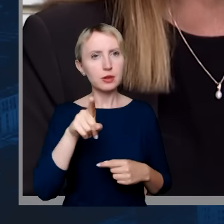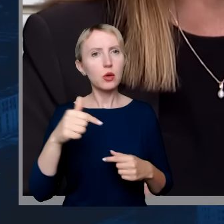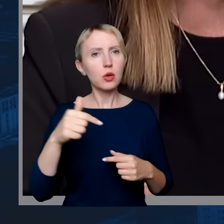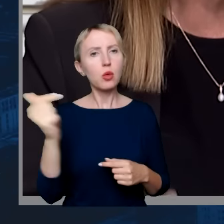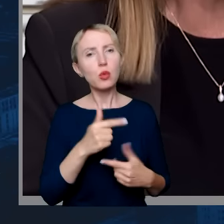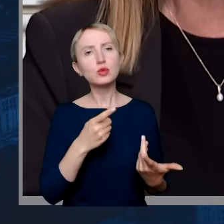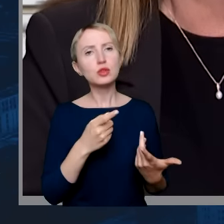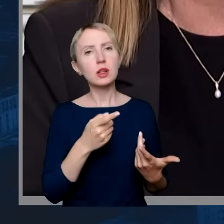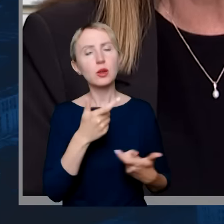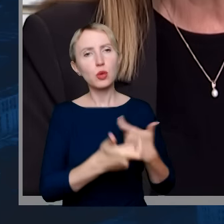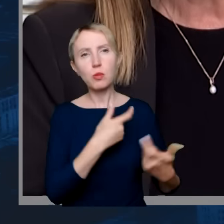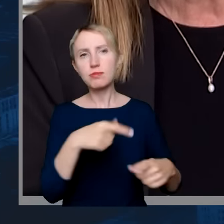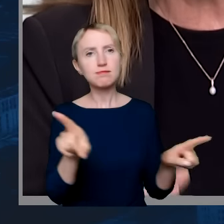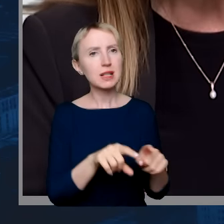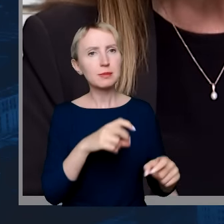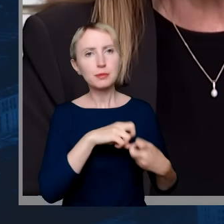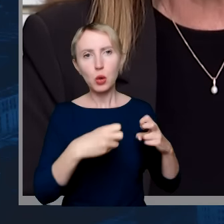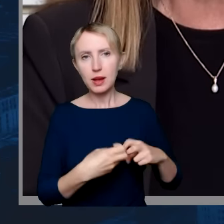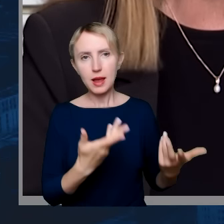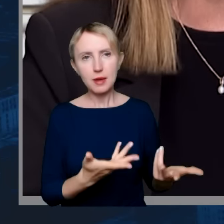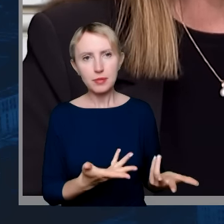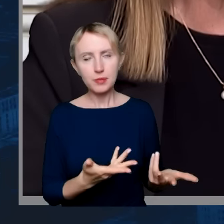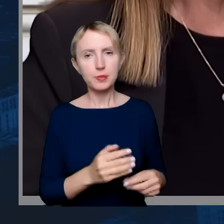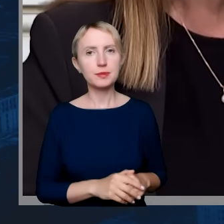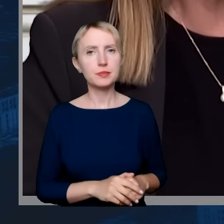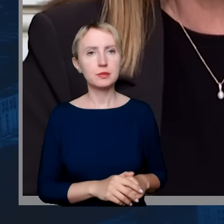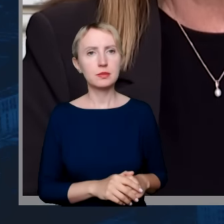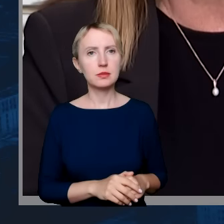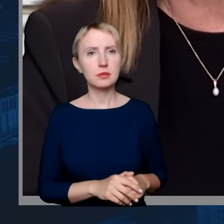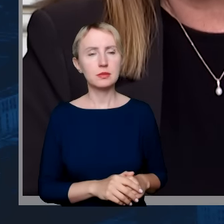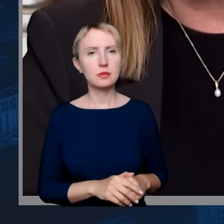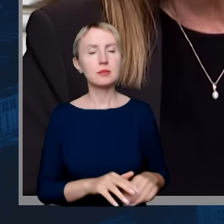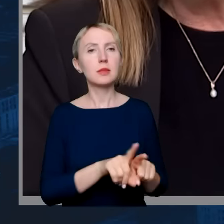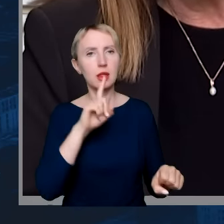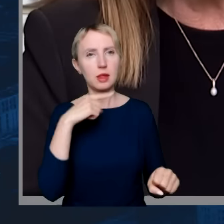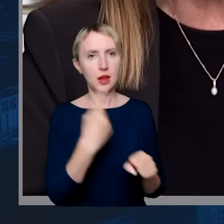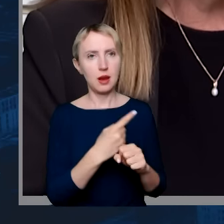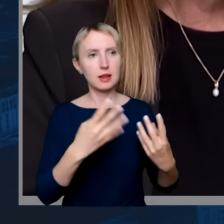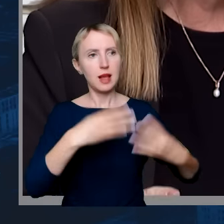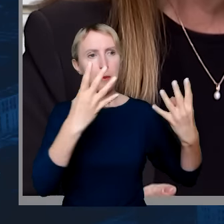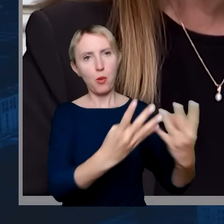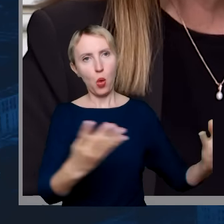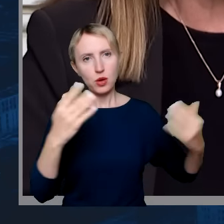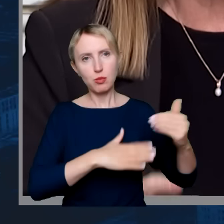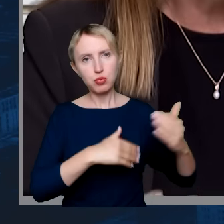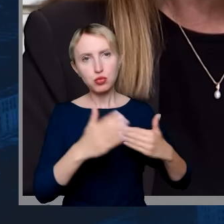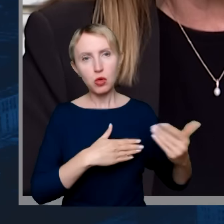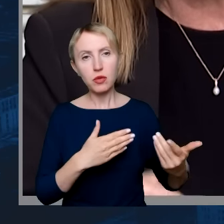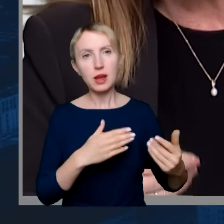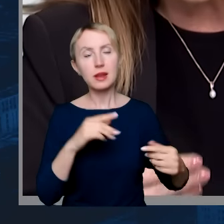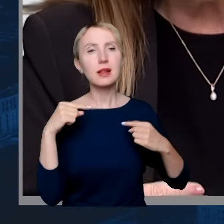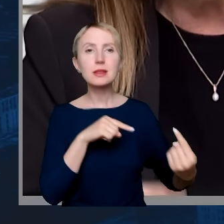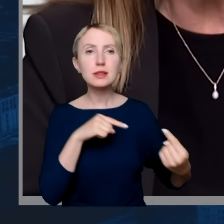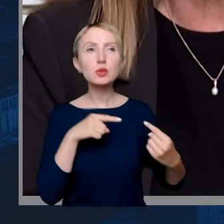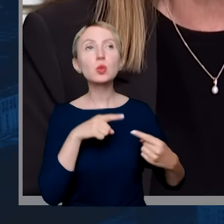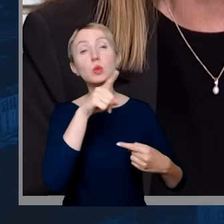musieli zmierzyć się z tym samym problemem. Też zdecydowali o budowie zapory i wewnętrzna dyskusja tam